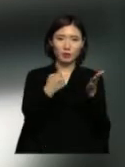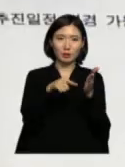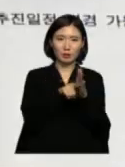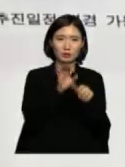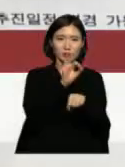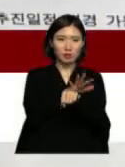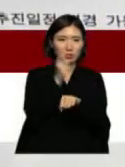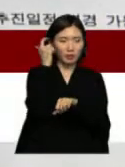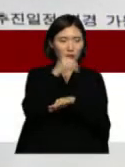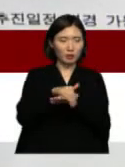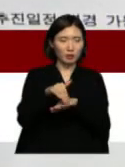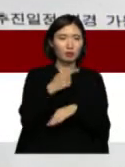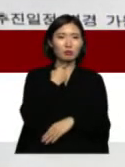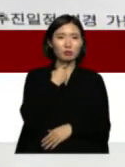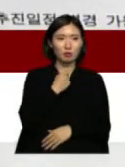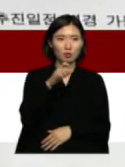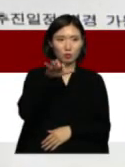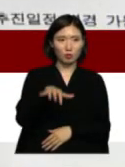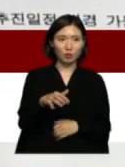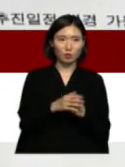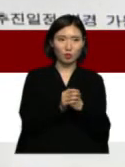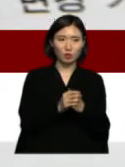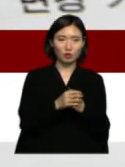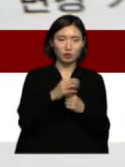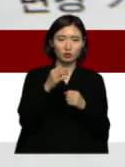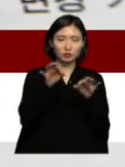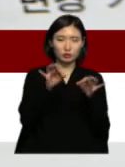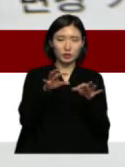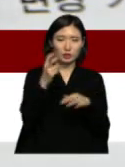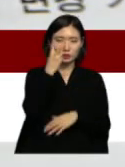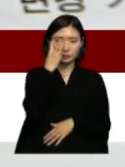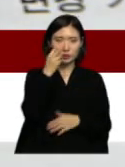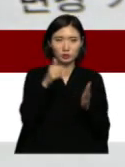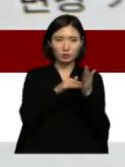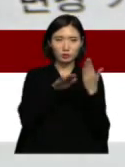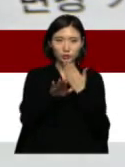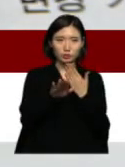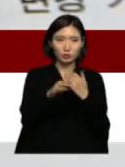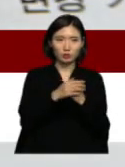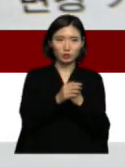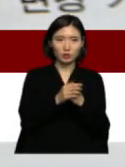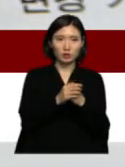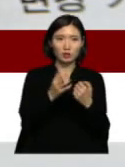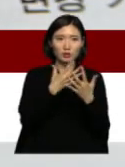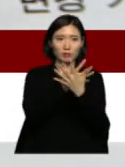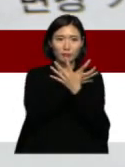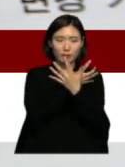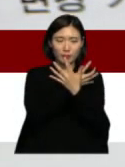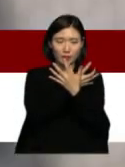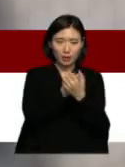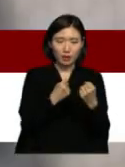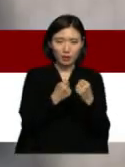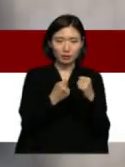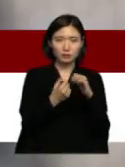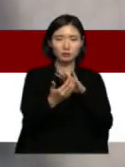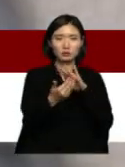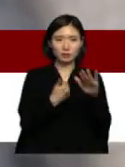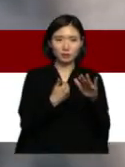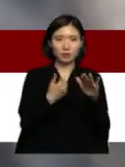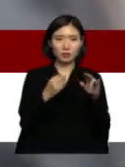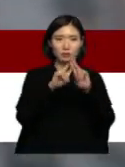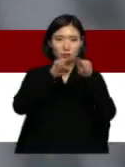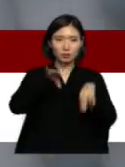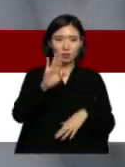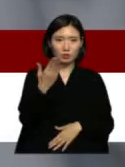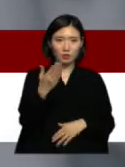곳입니다 지난 4월 9 투자 심사를 마치고 이달 매매 계약을 앞두고 있었지만 이 계획은 무산됐습니다 해당